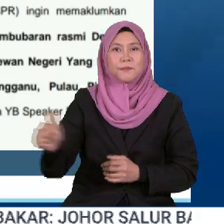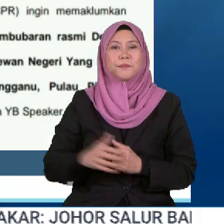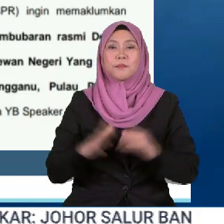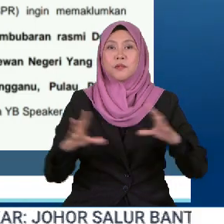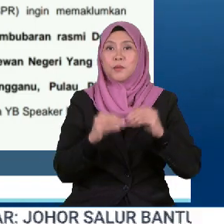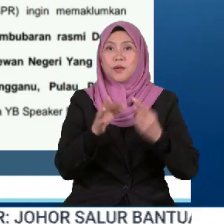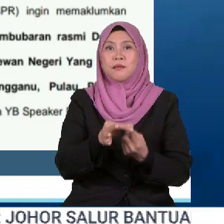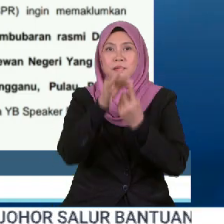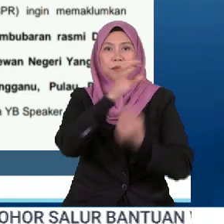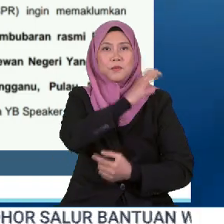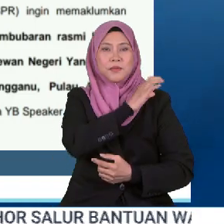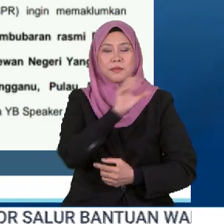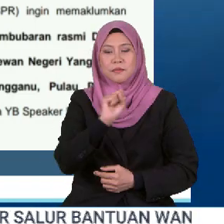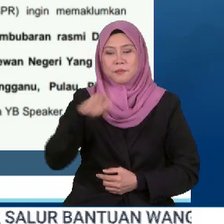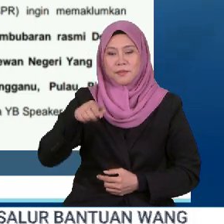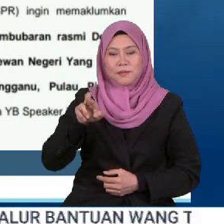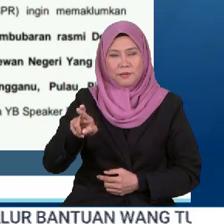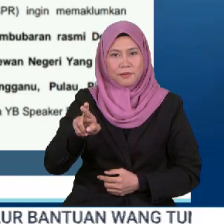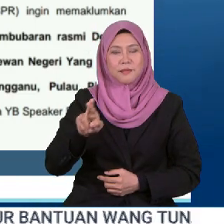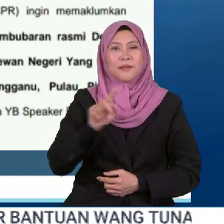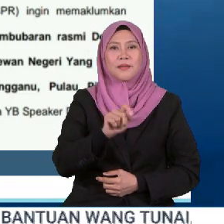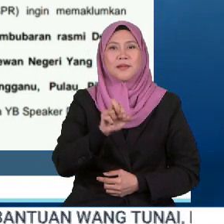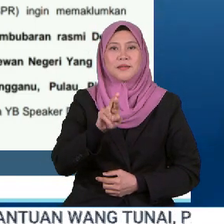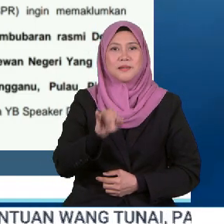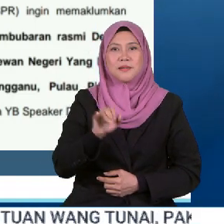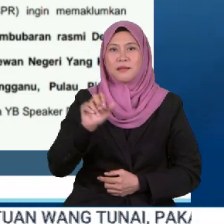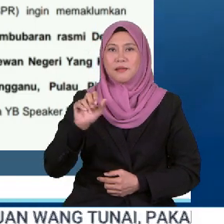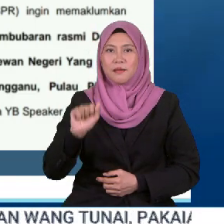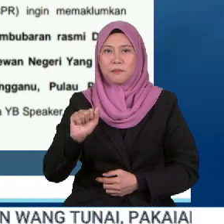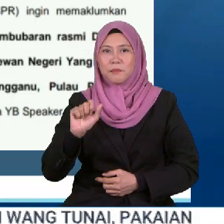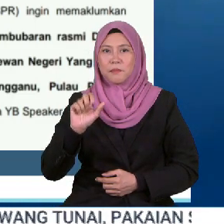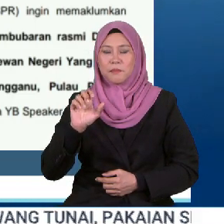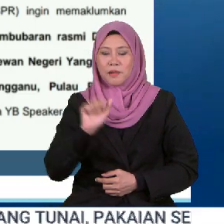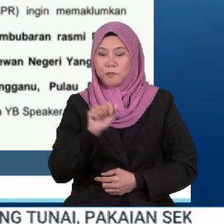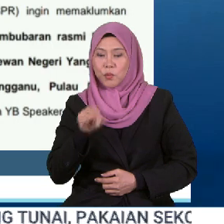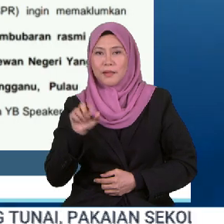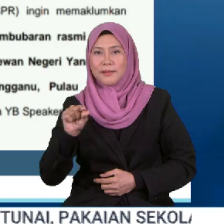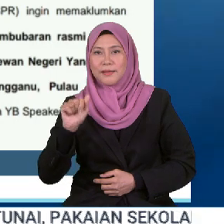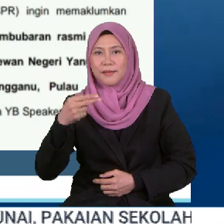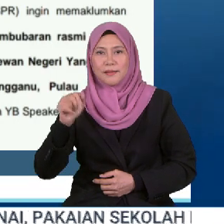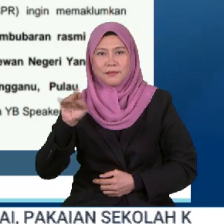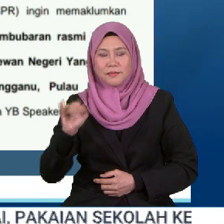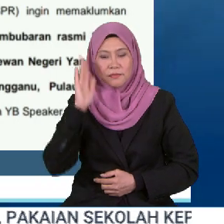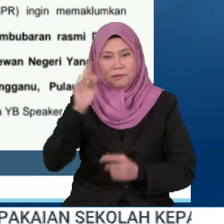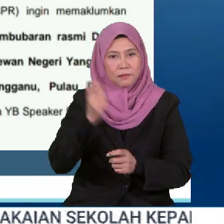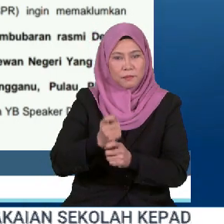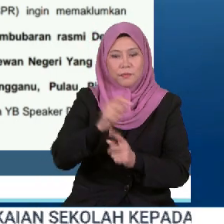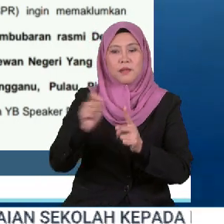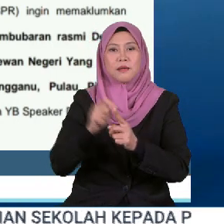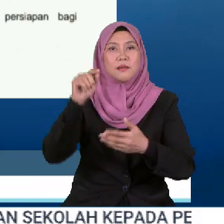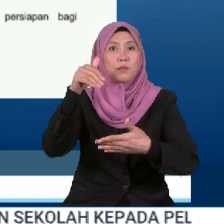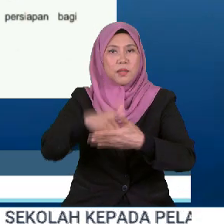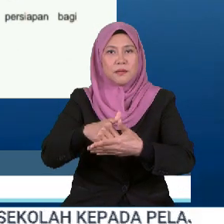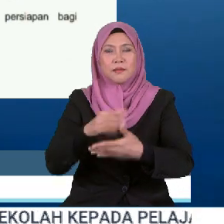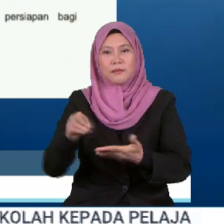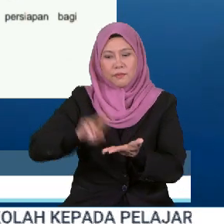khas itu akan dipengerusikan pengerusi SPR Tan Sri Abdul Gani seh yang akan membincangkan Tarikh seperti hari penamaan calon hari pengundian